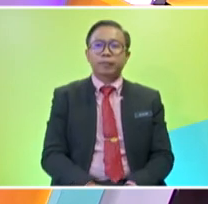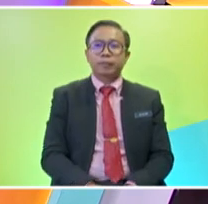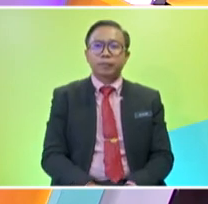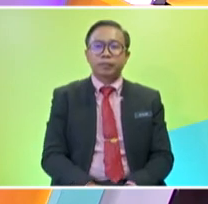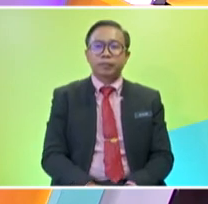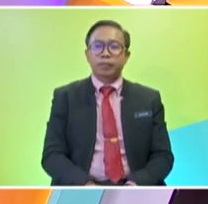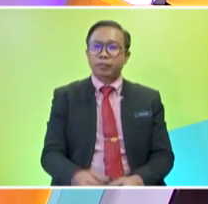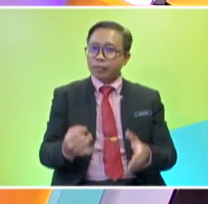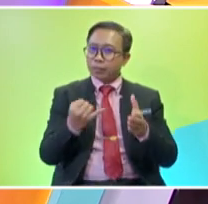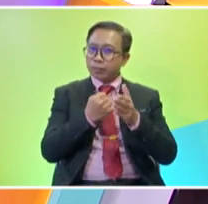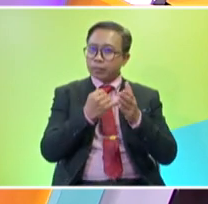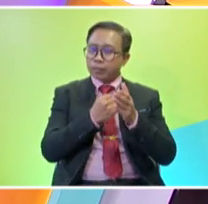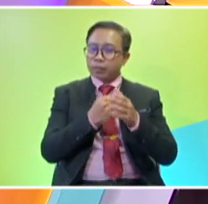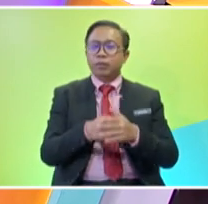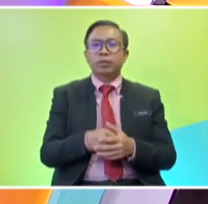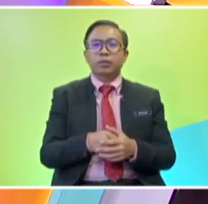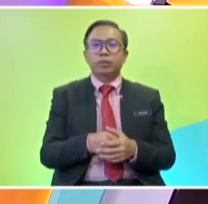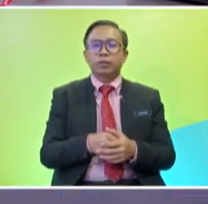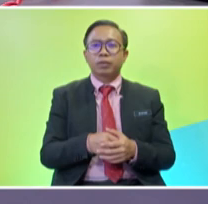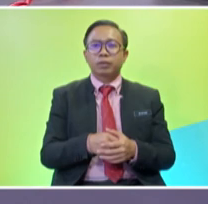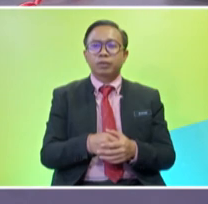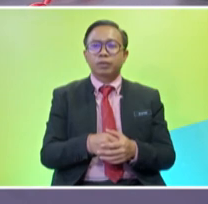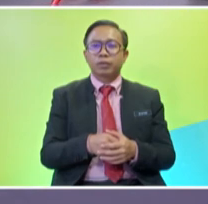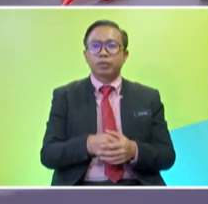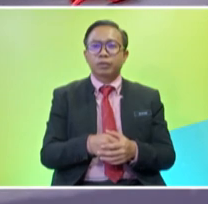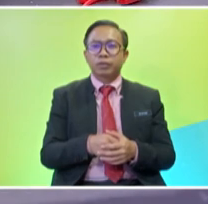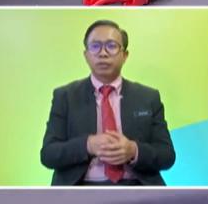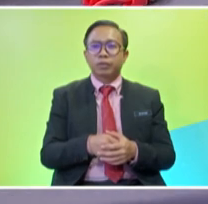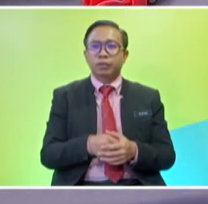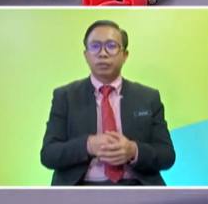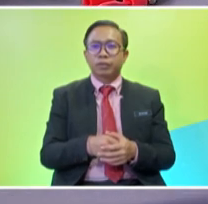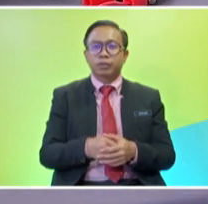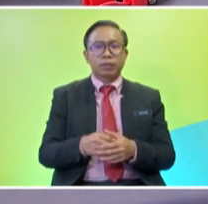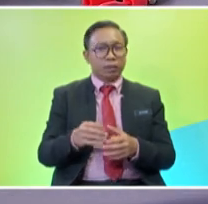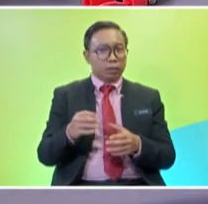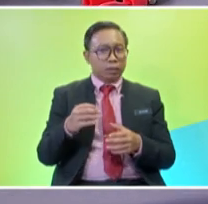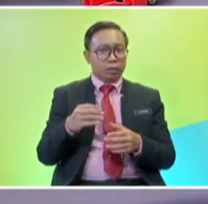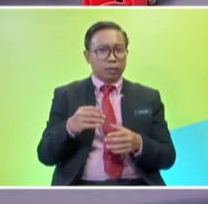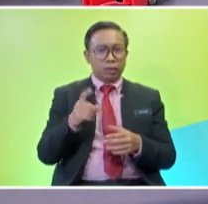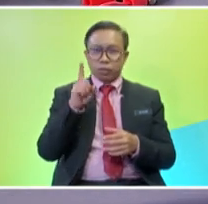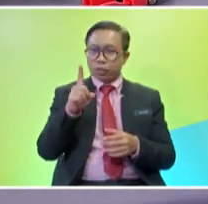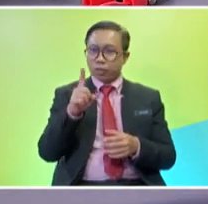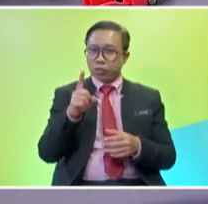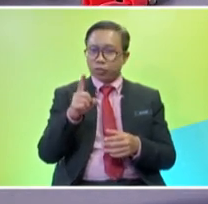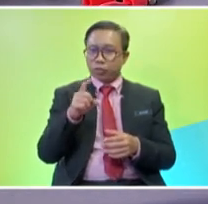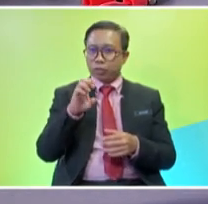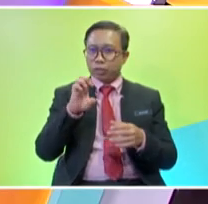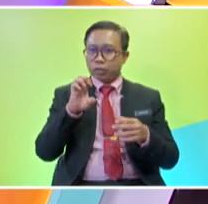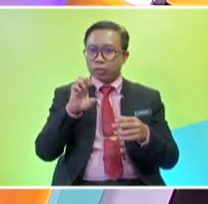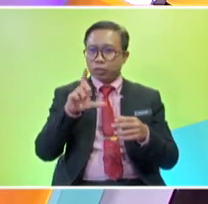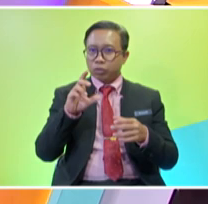cocok pada lemon ini kita anggap sebagai satu elektrolit